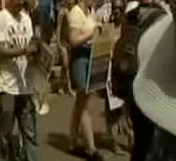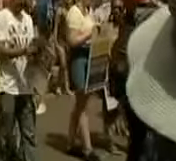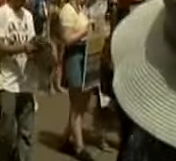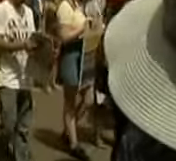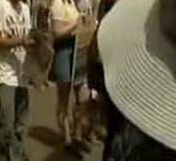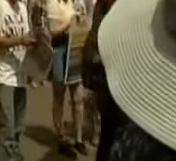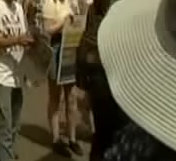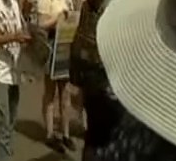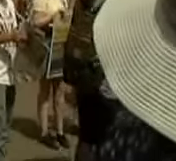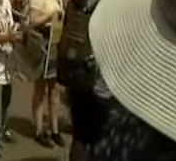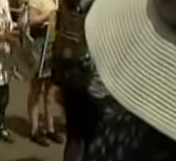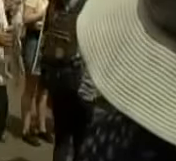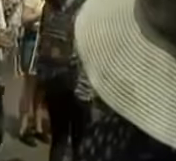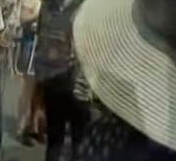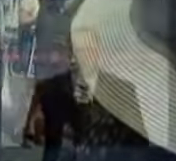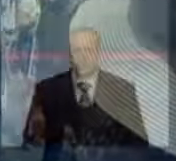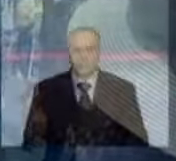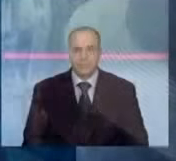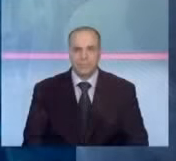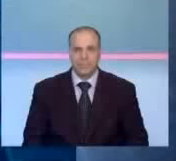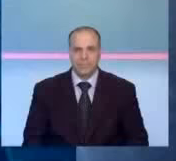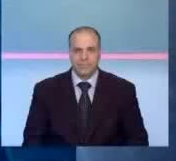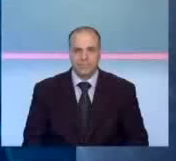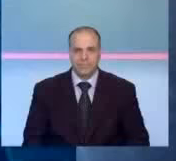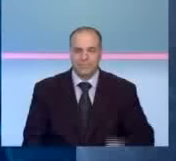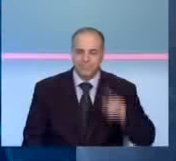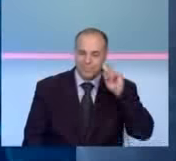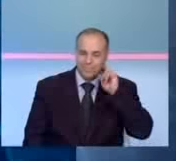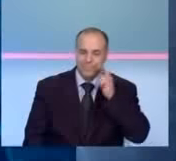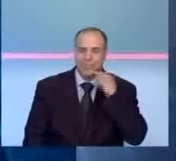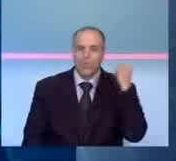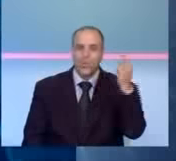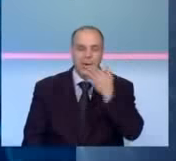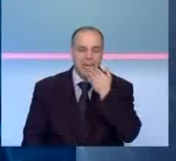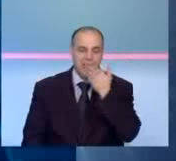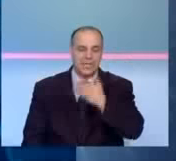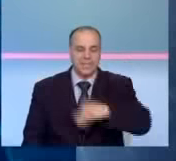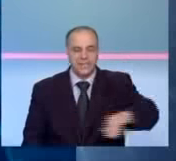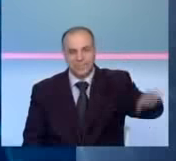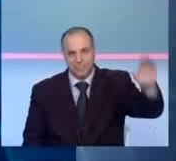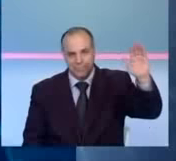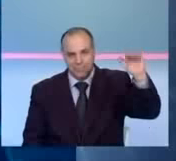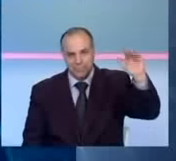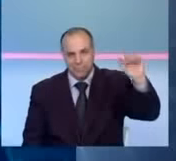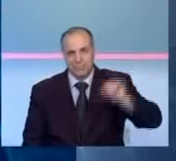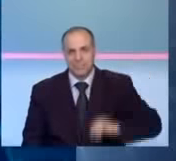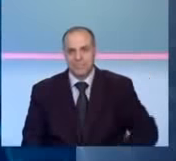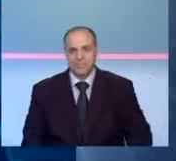شكراً على المتابعة وإلى اللقاء.